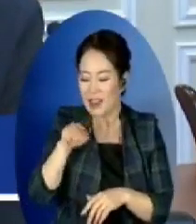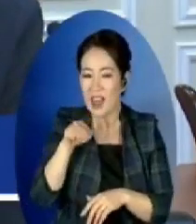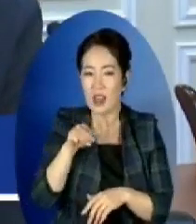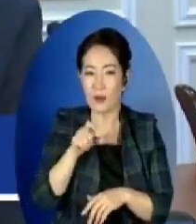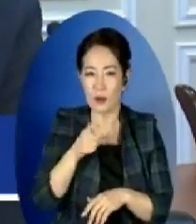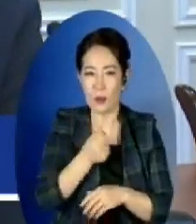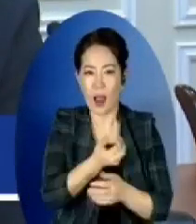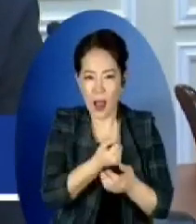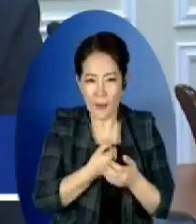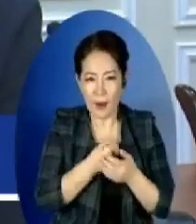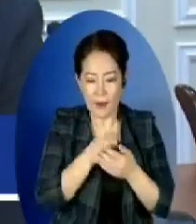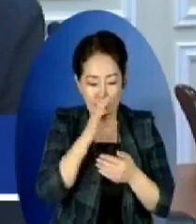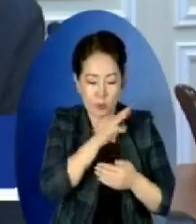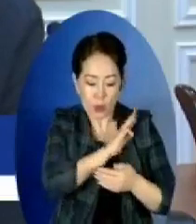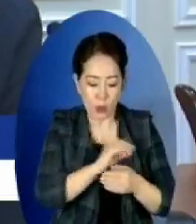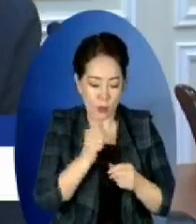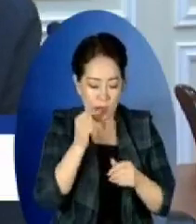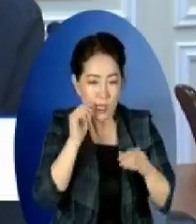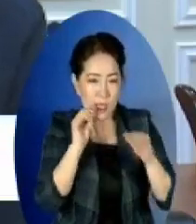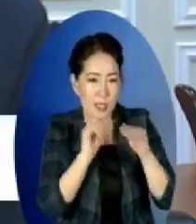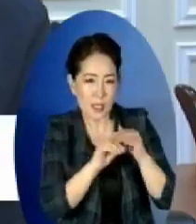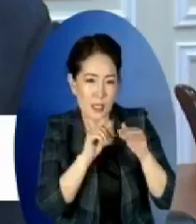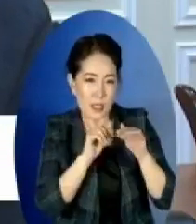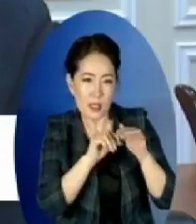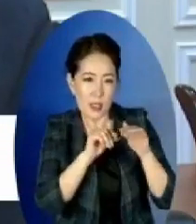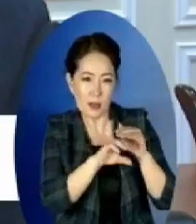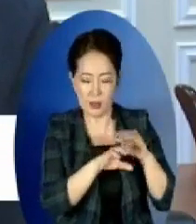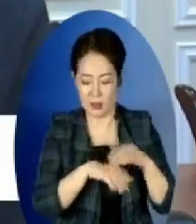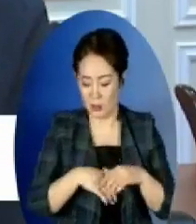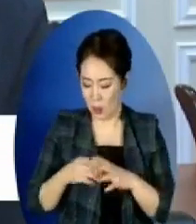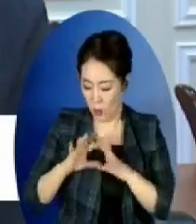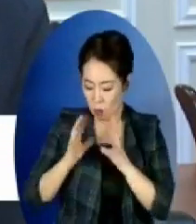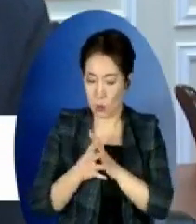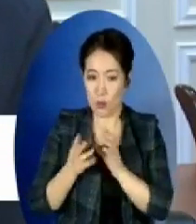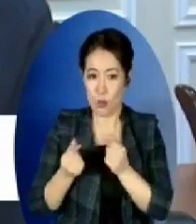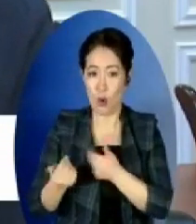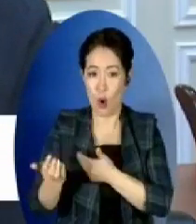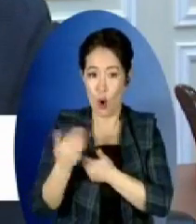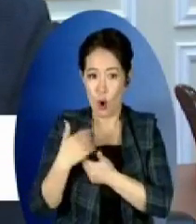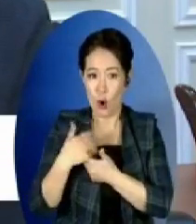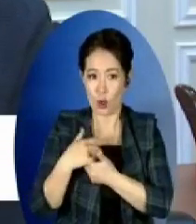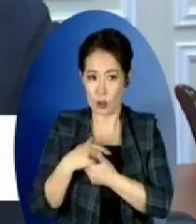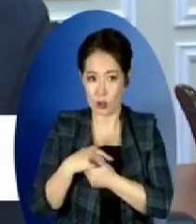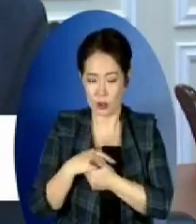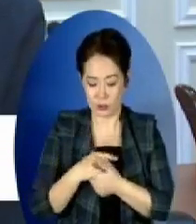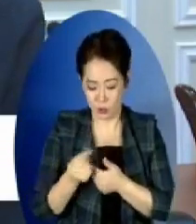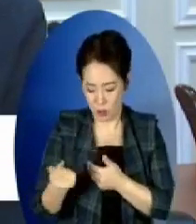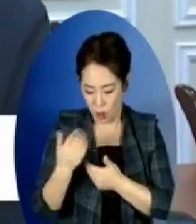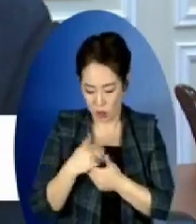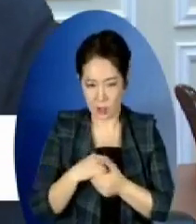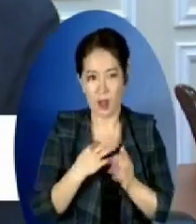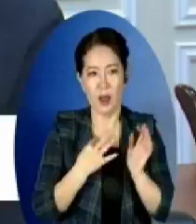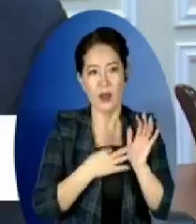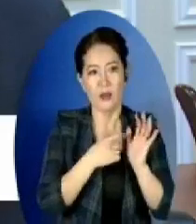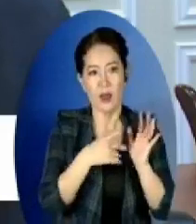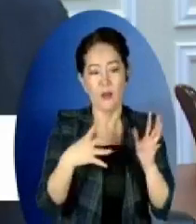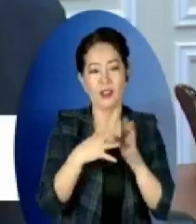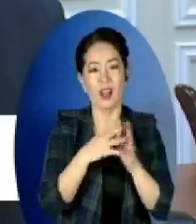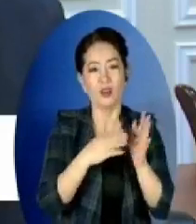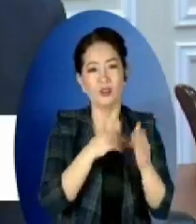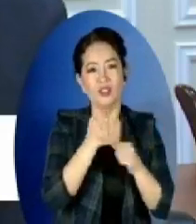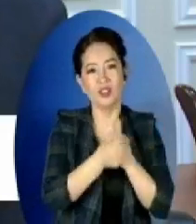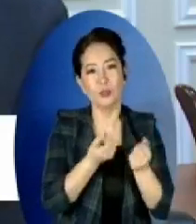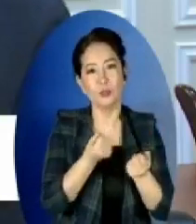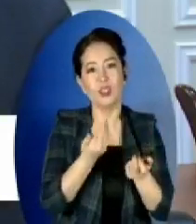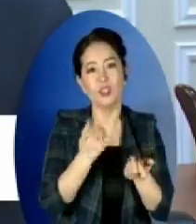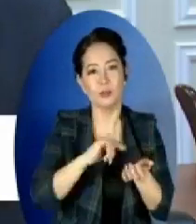эхэлсэн байдаг. Тэгэхээр энэ яаж тогтоодог вэ гэхээр нийт орлогынхоо 8-10 жилийн шууд үржүүлэл ботчихно гэсэн үг. Аюу хялбар тийм тооцоололтой байж